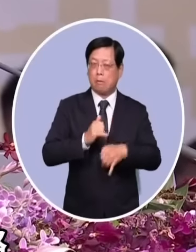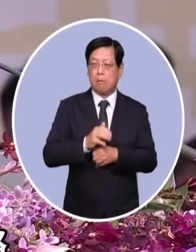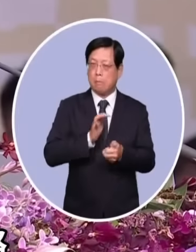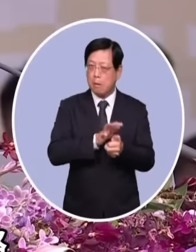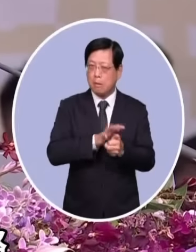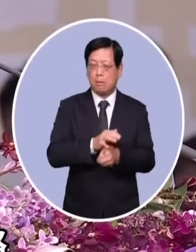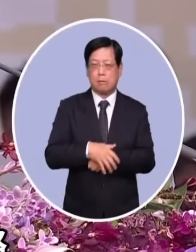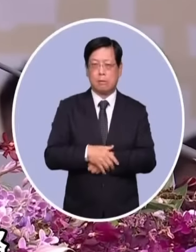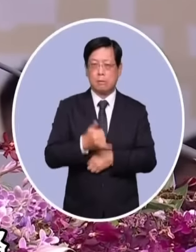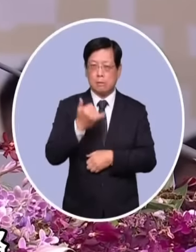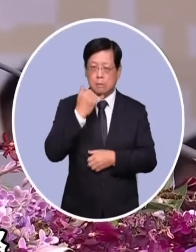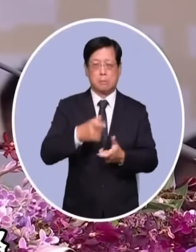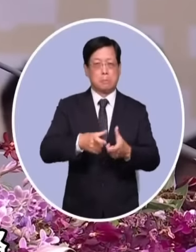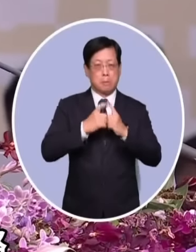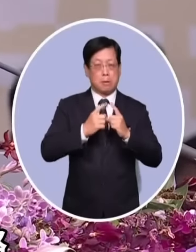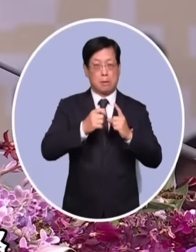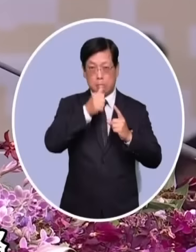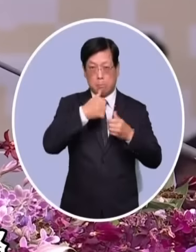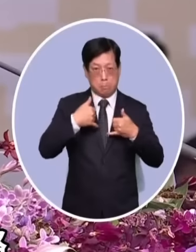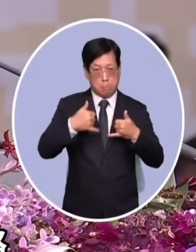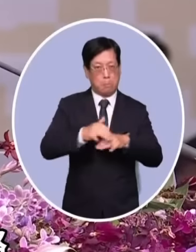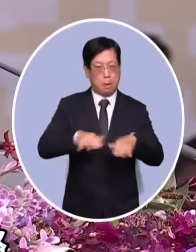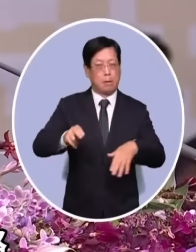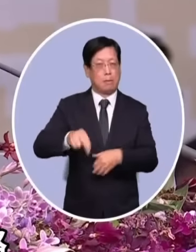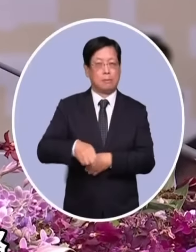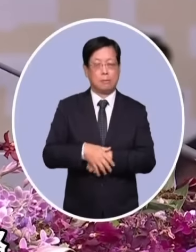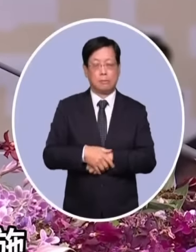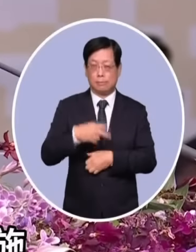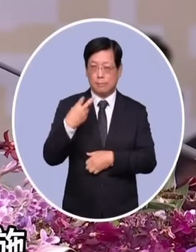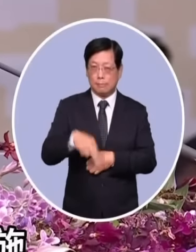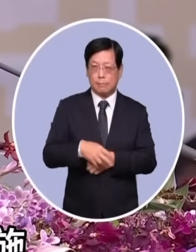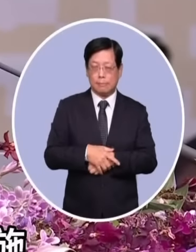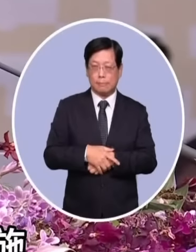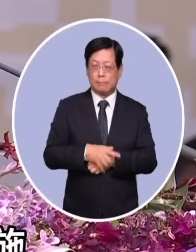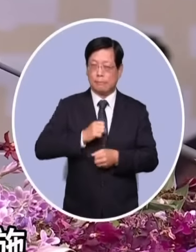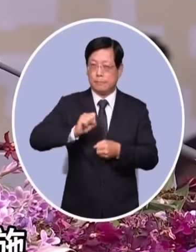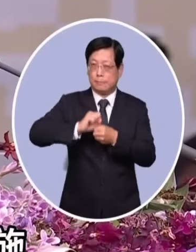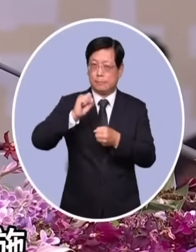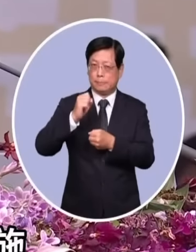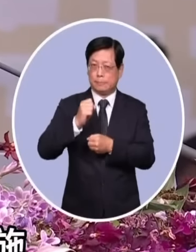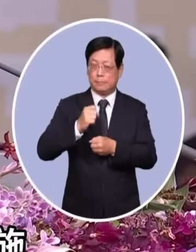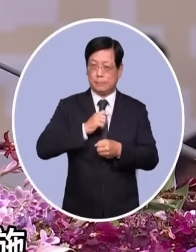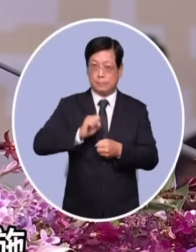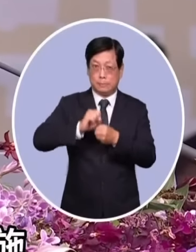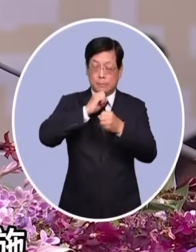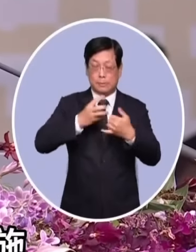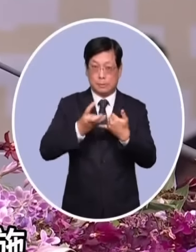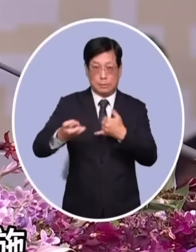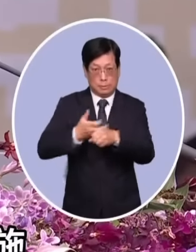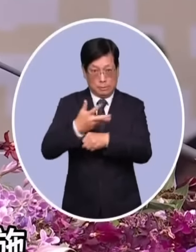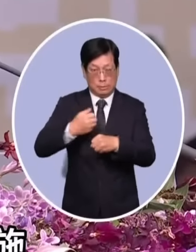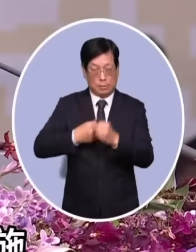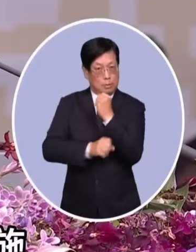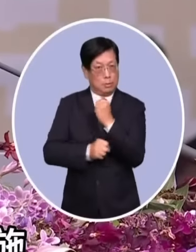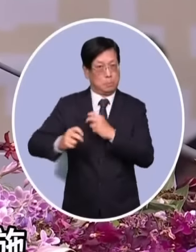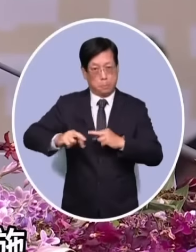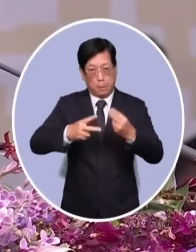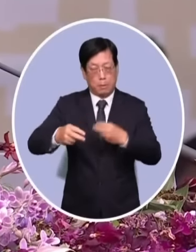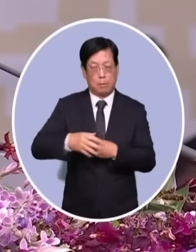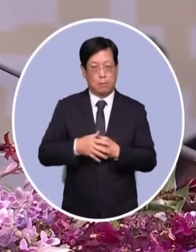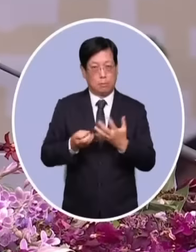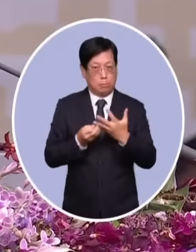有更安全回家的道路，并且要加强离岛地区的基础建设，提